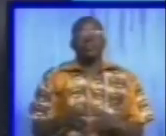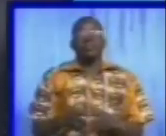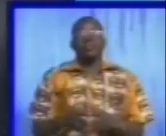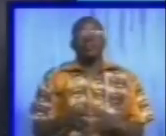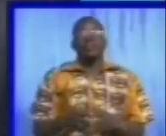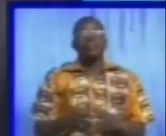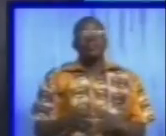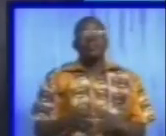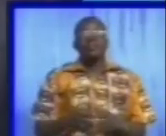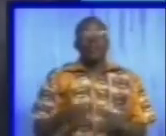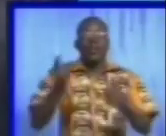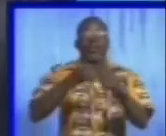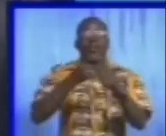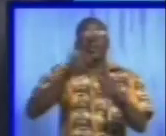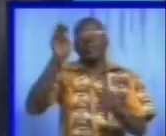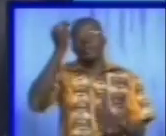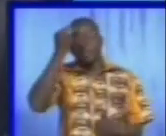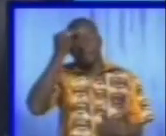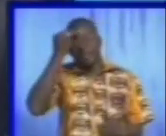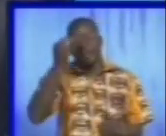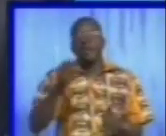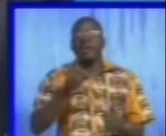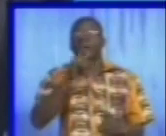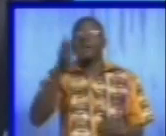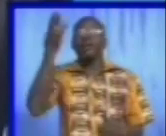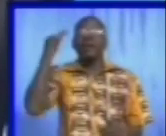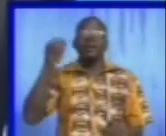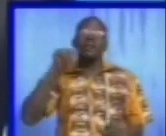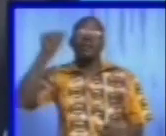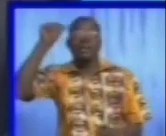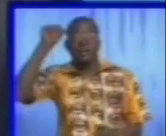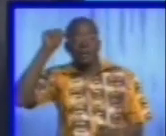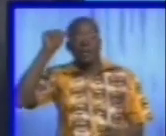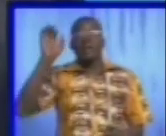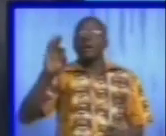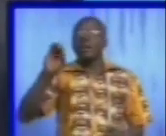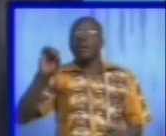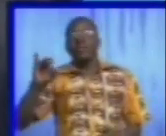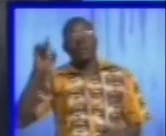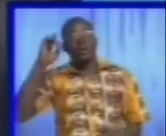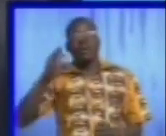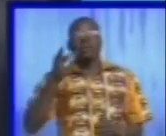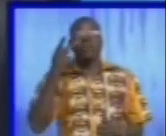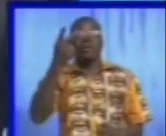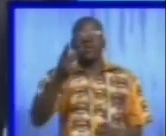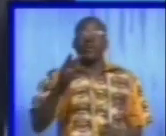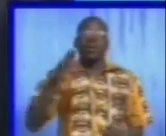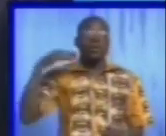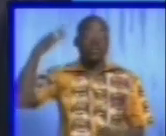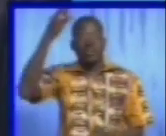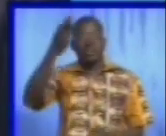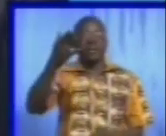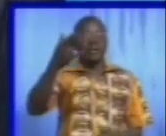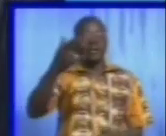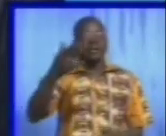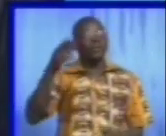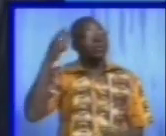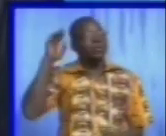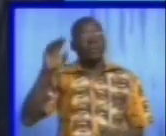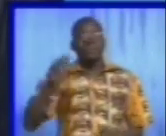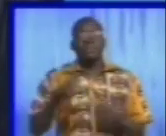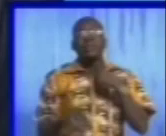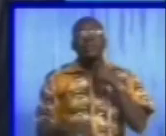À noter que le Premier ministre était à la foire donc hier, nous y reviendrons dans nos prochaines éditions. Et puis, l'église de Thomas